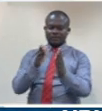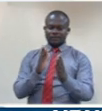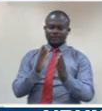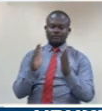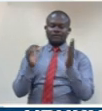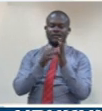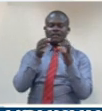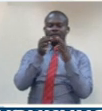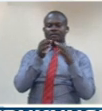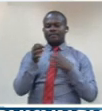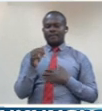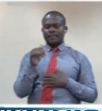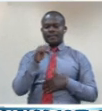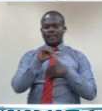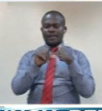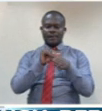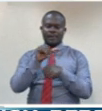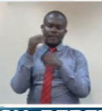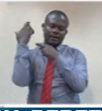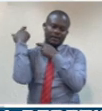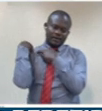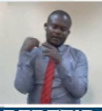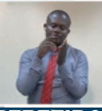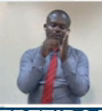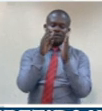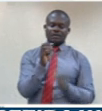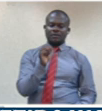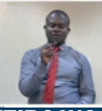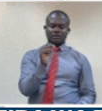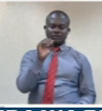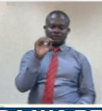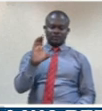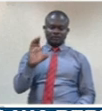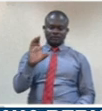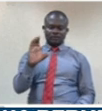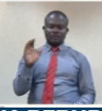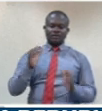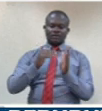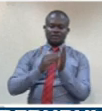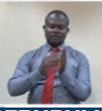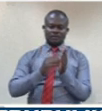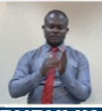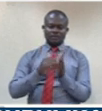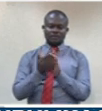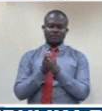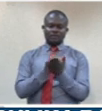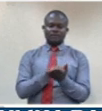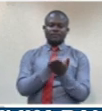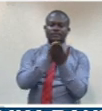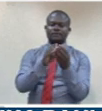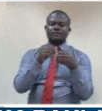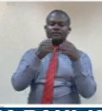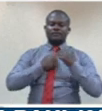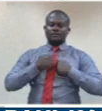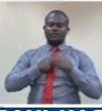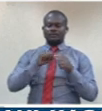bikomoje Silva Luskaremera ibijyanye n'inshingano Dr. Nsanzabaganwa yongeye guhabwa abaye